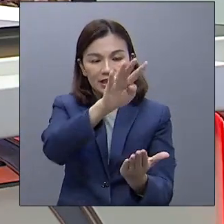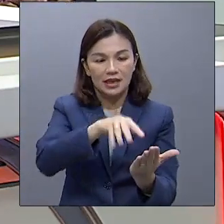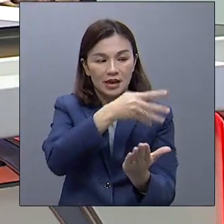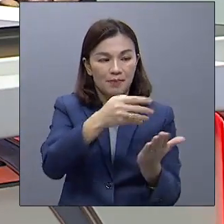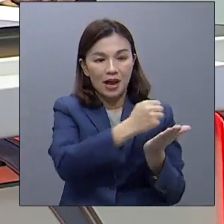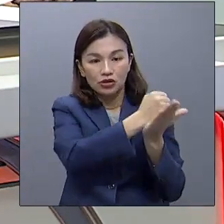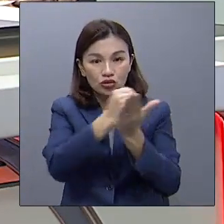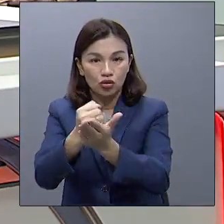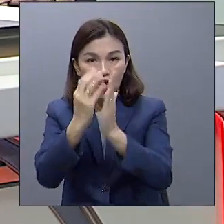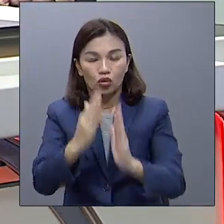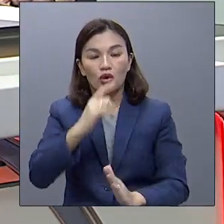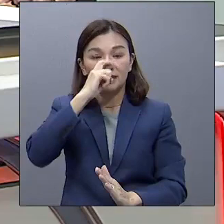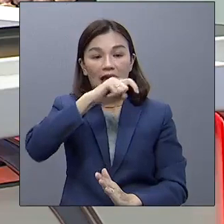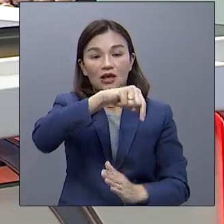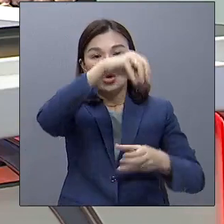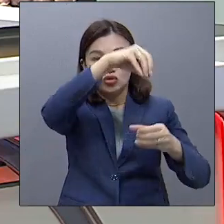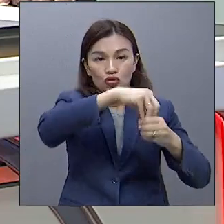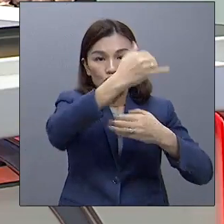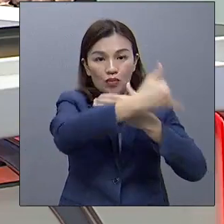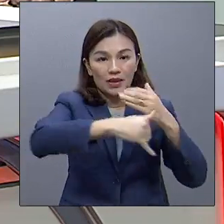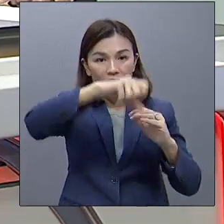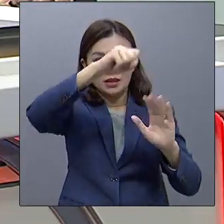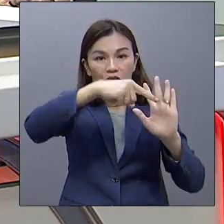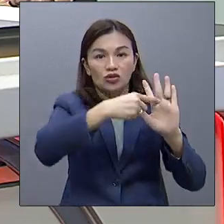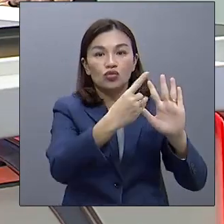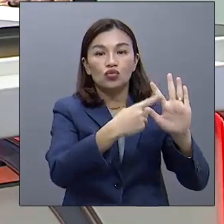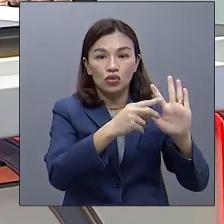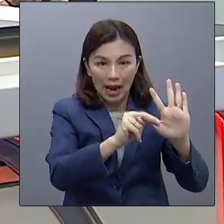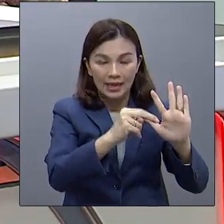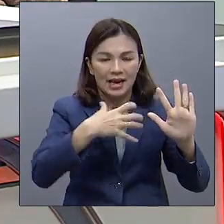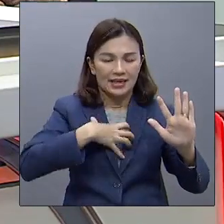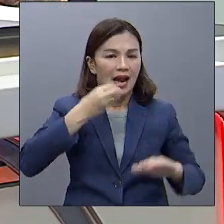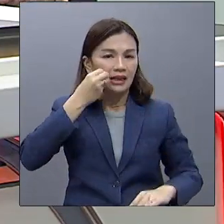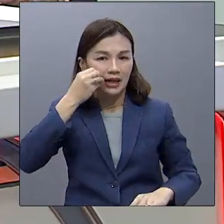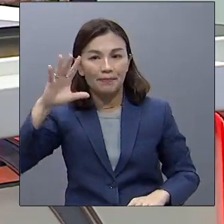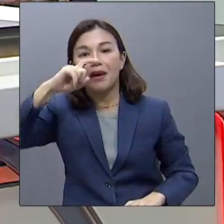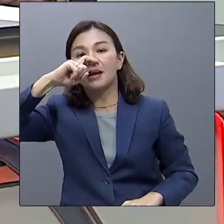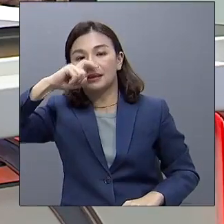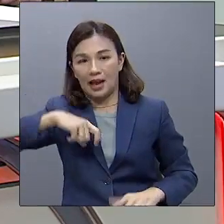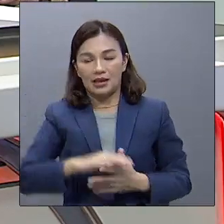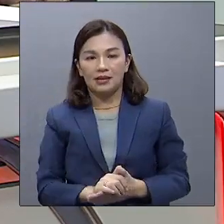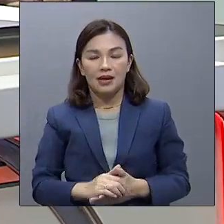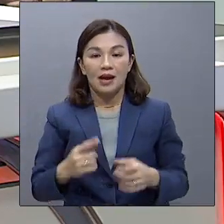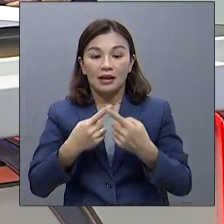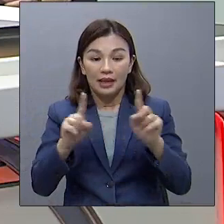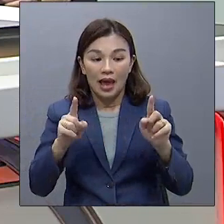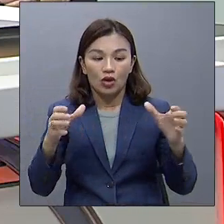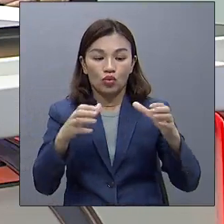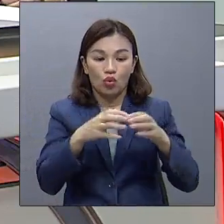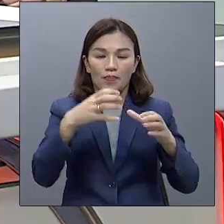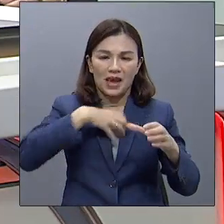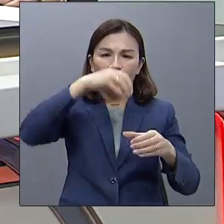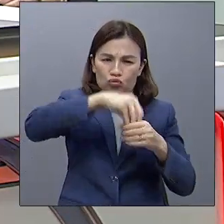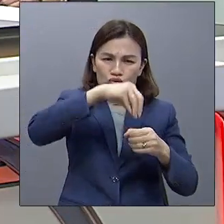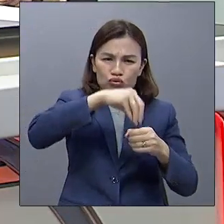อพยพคนไทยในซูดานที่ต้องการจะเดินทางกลับไทยนะคะซึ่งส่วนที่ต้องการจะอยู่ต่อจะดูแลกันต่อไปอย่างไร